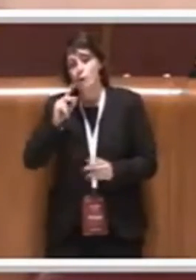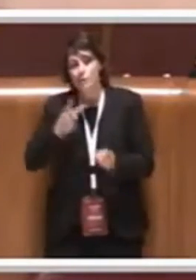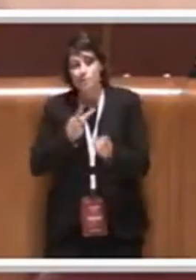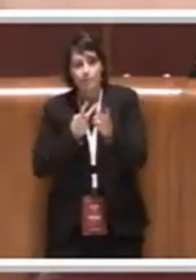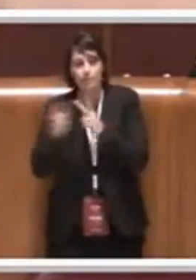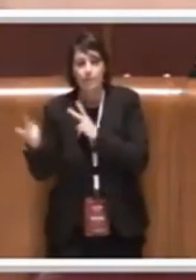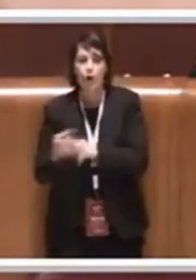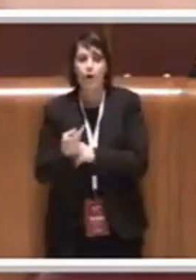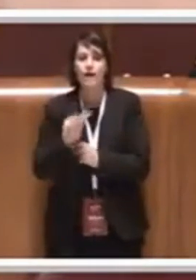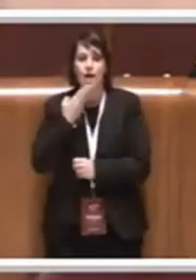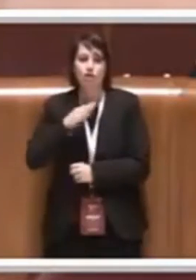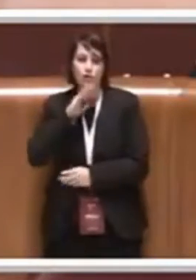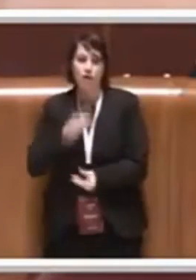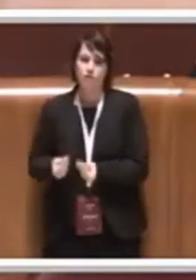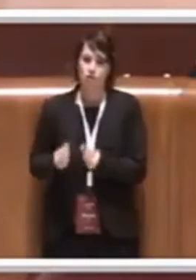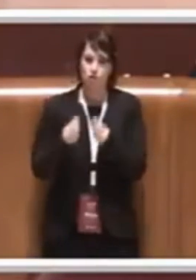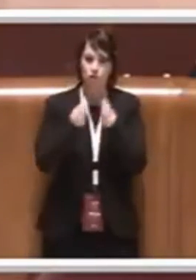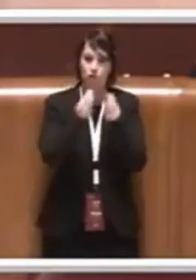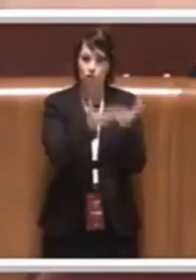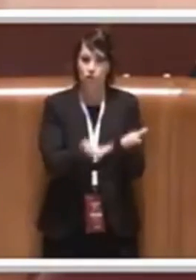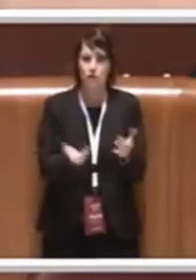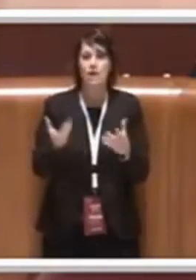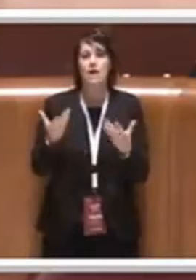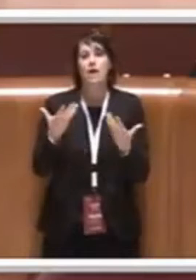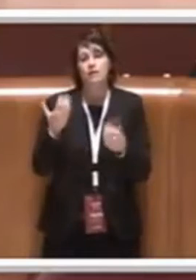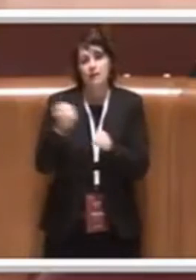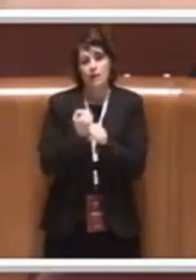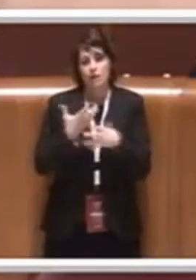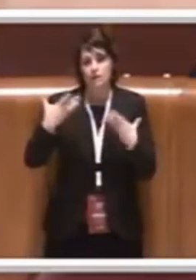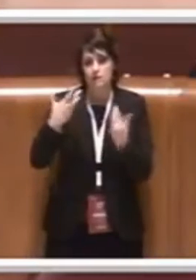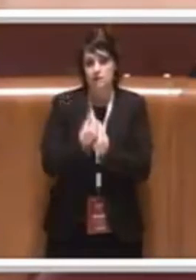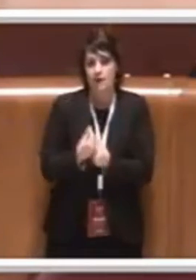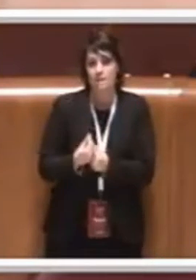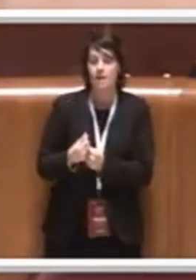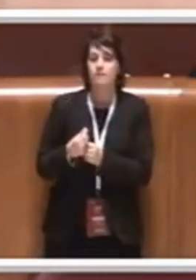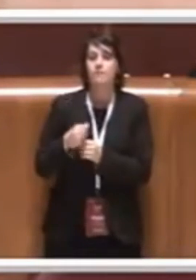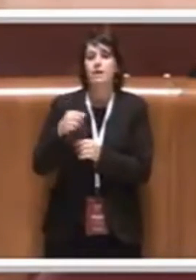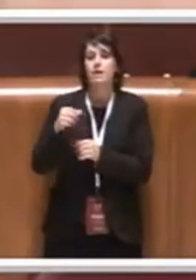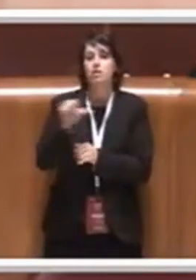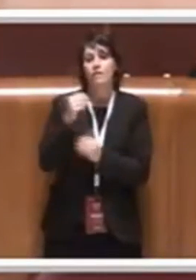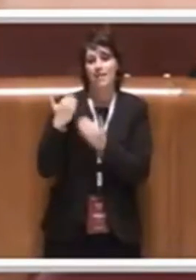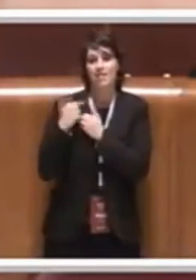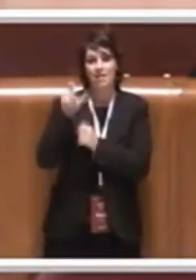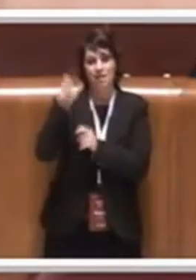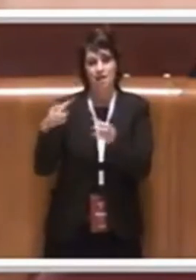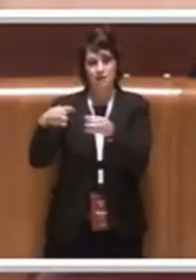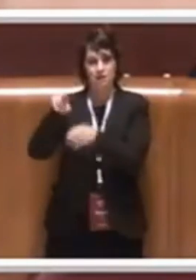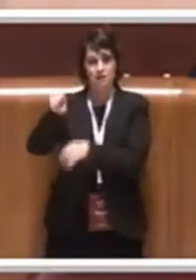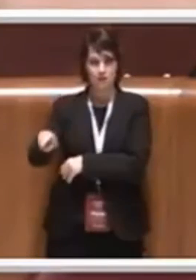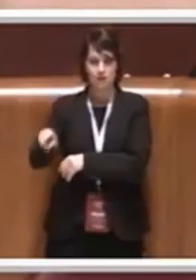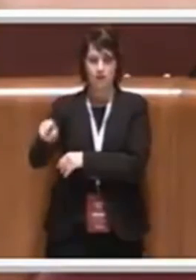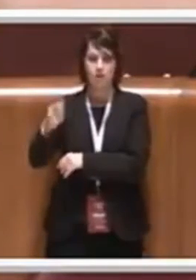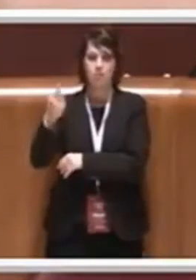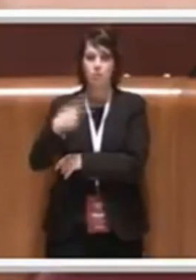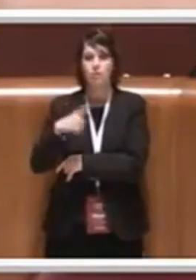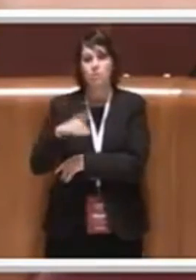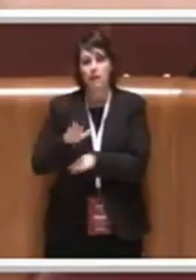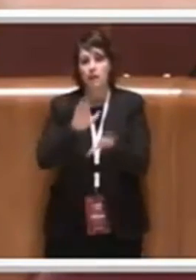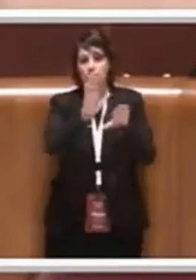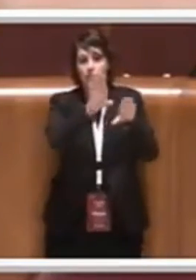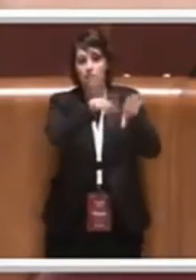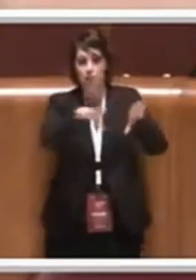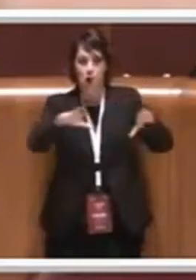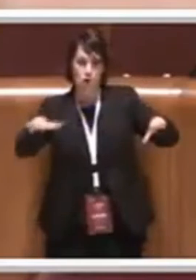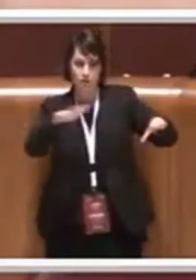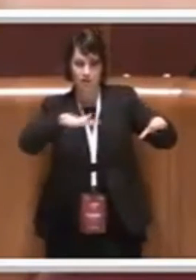come collaborando con la sovrintendenza per una migliore dislocazione dei posteggi e per un bando sempre più